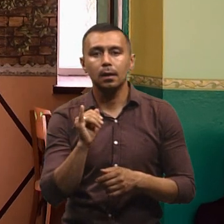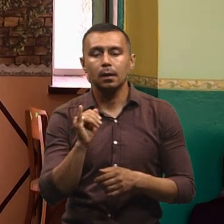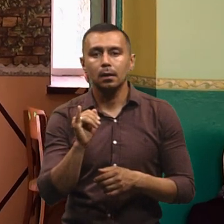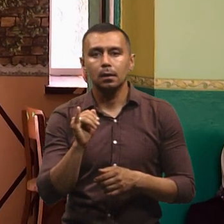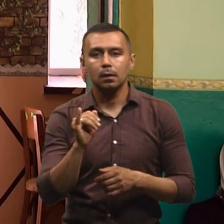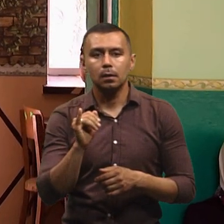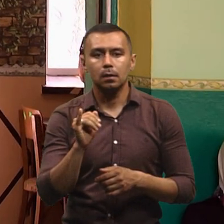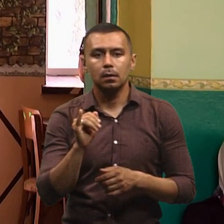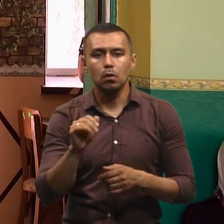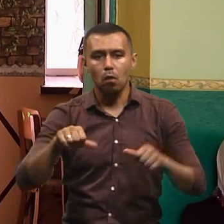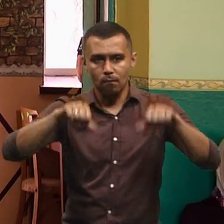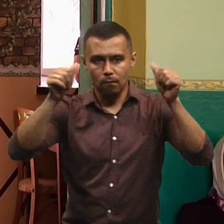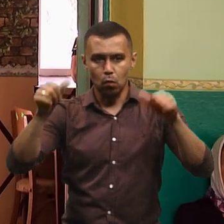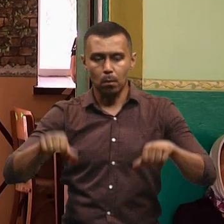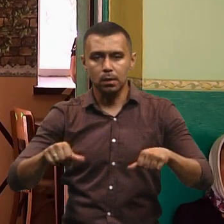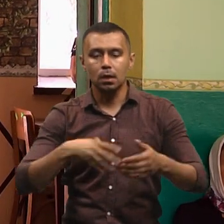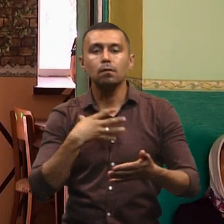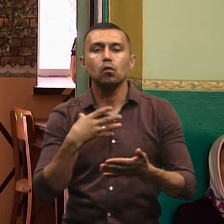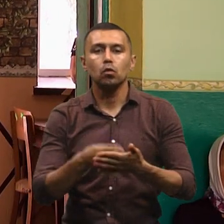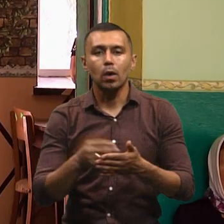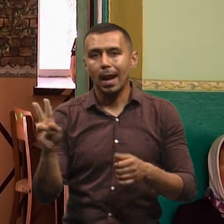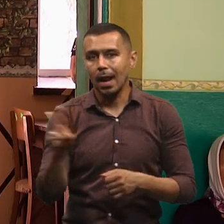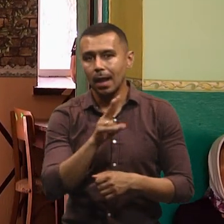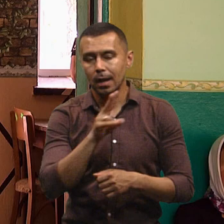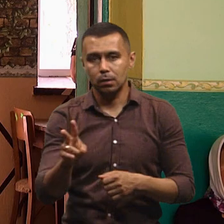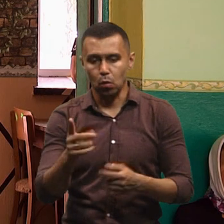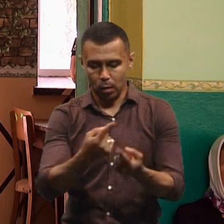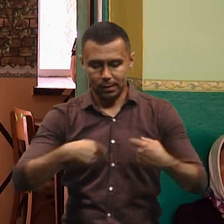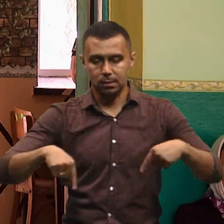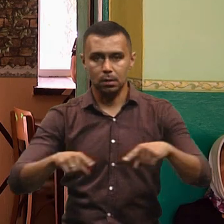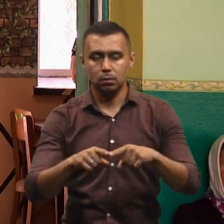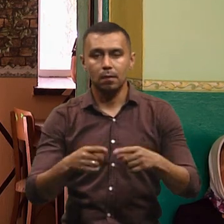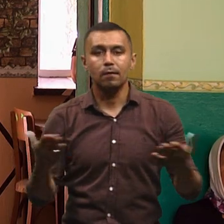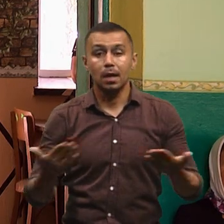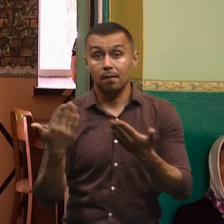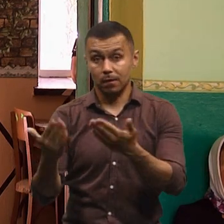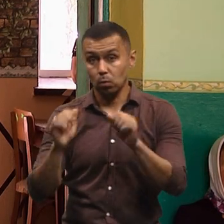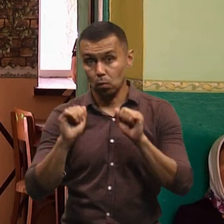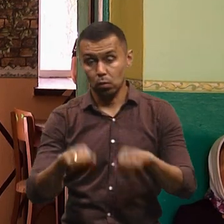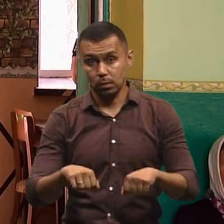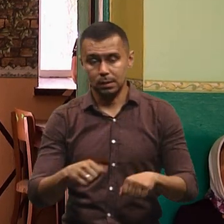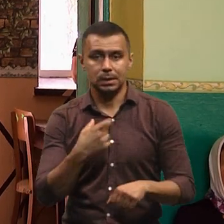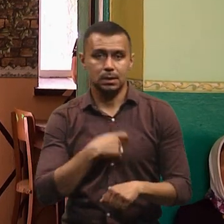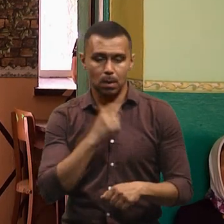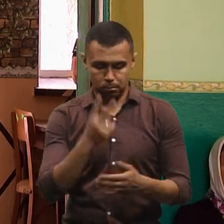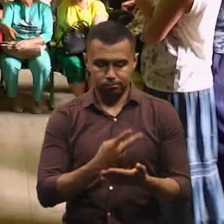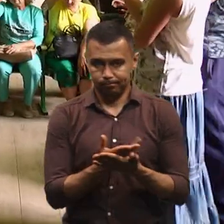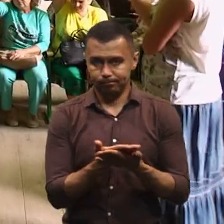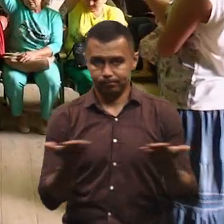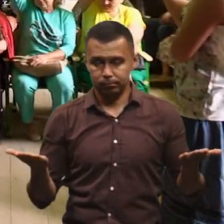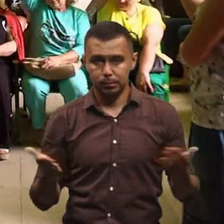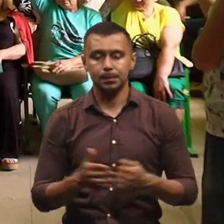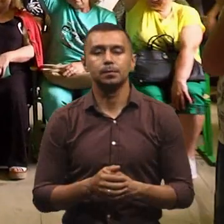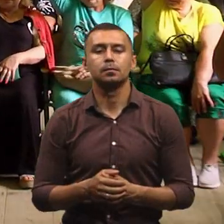упорнити і оформити свою релігійну організацію в якій ви могли би себе проявити